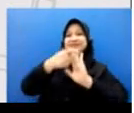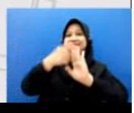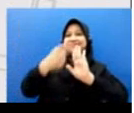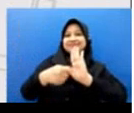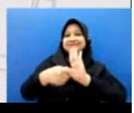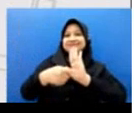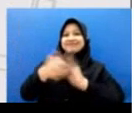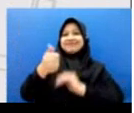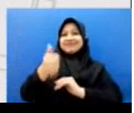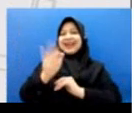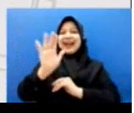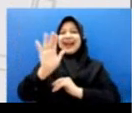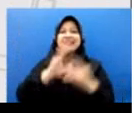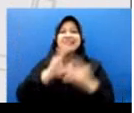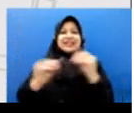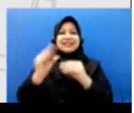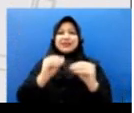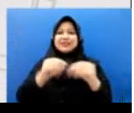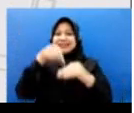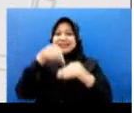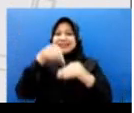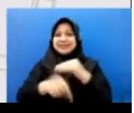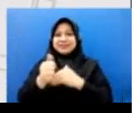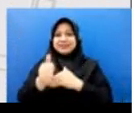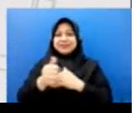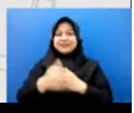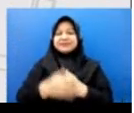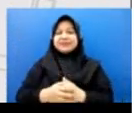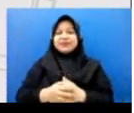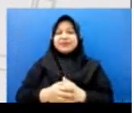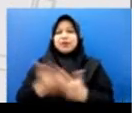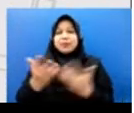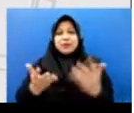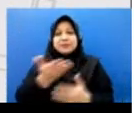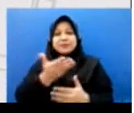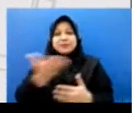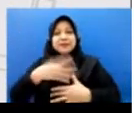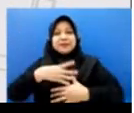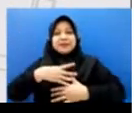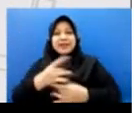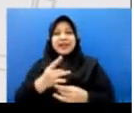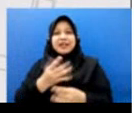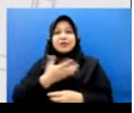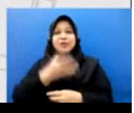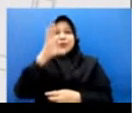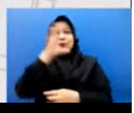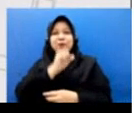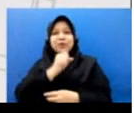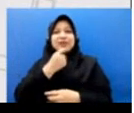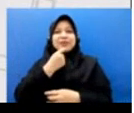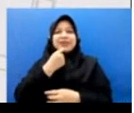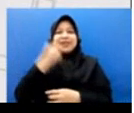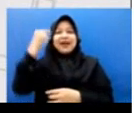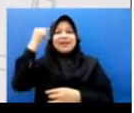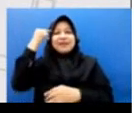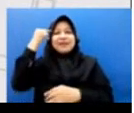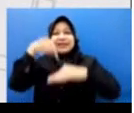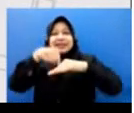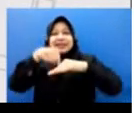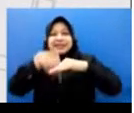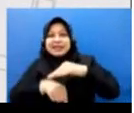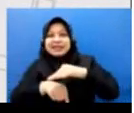Ibu tertarik untuk mengetahui tentang berpikir kritis, teknologi, dan